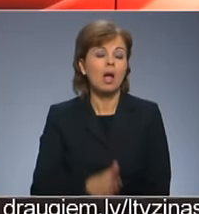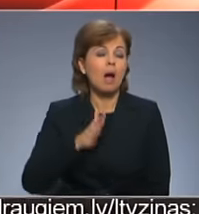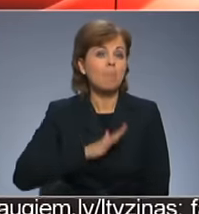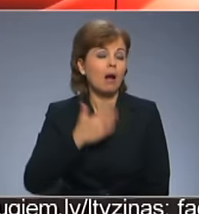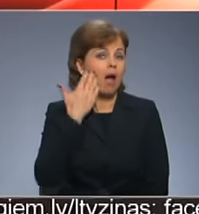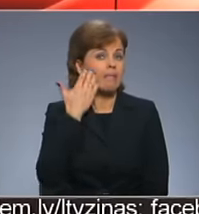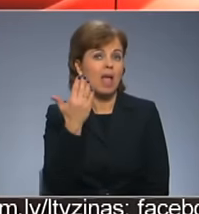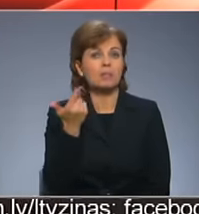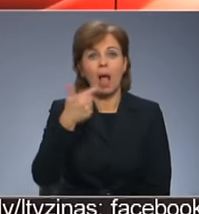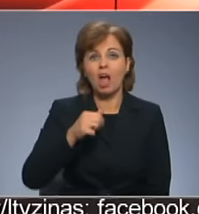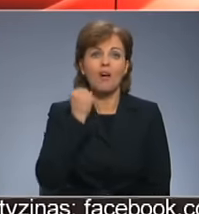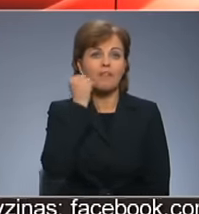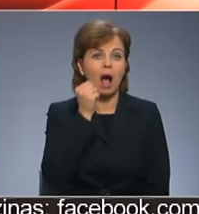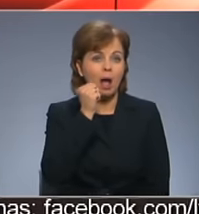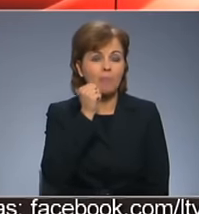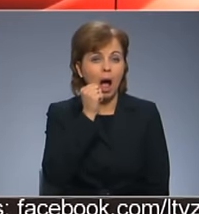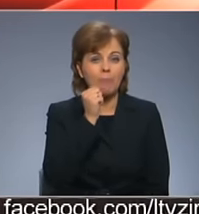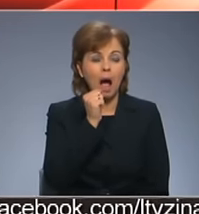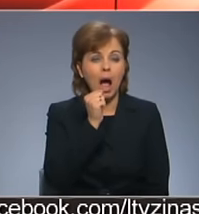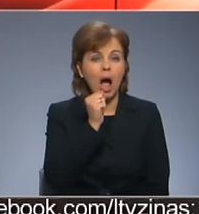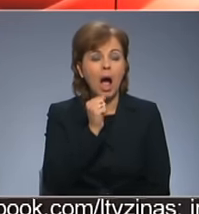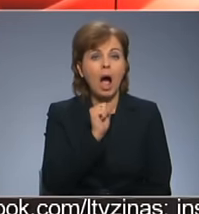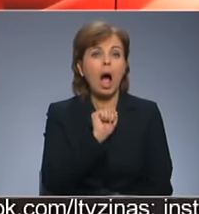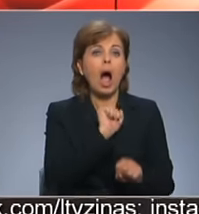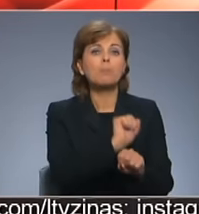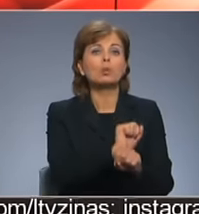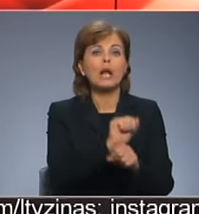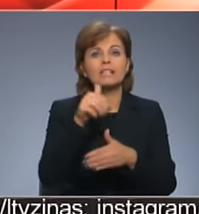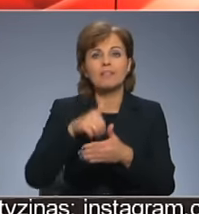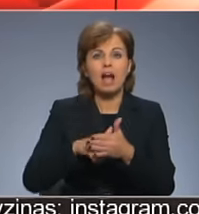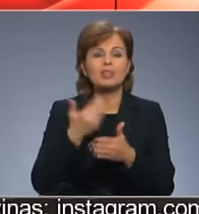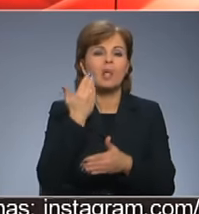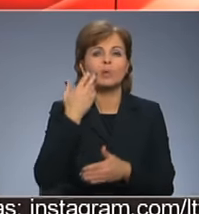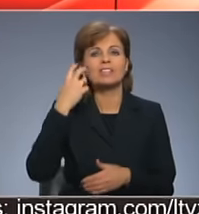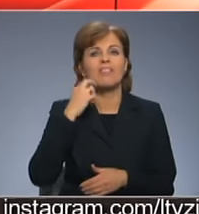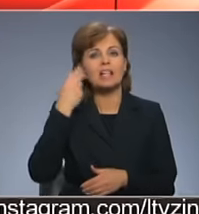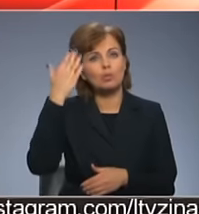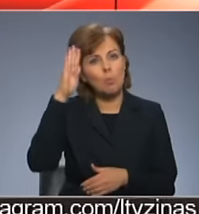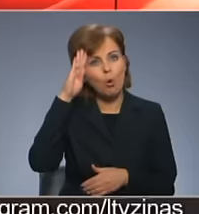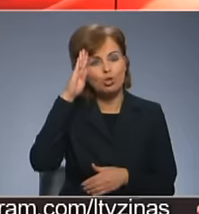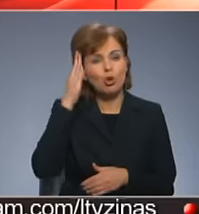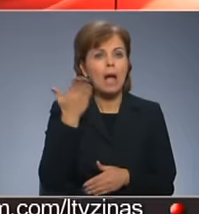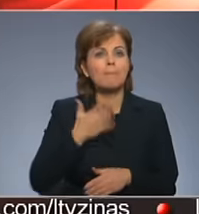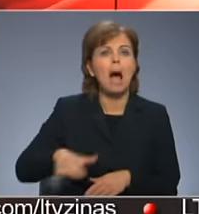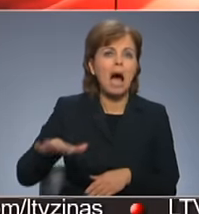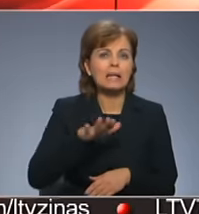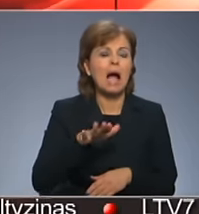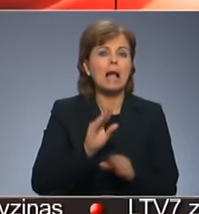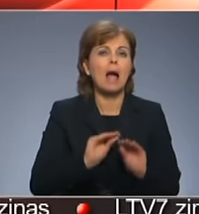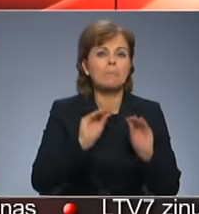Pagaidām uz nezinām laiku Valmierā ir apturēts vēsturiskā Vecpuiša parka labiekārtošanas projekts, kura īstenošanai bija plānots